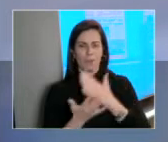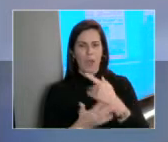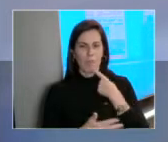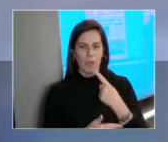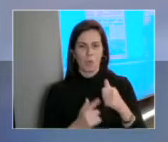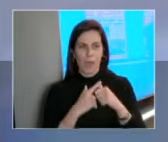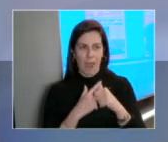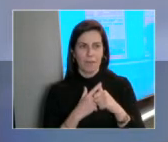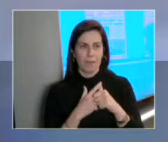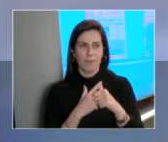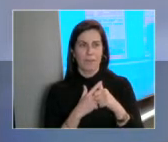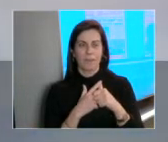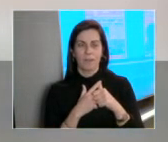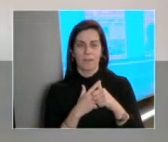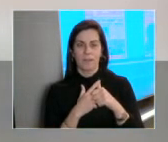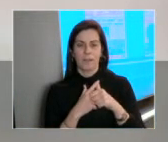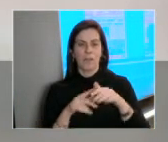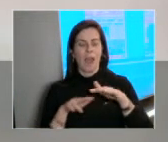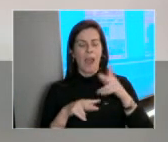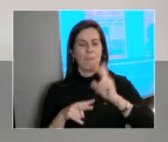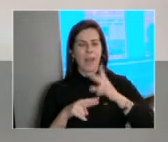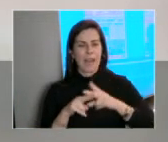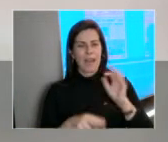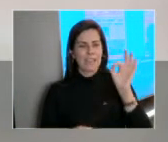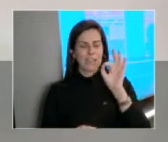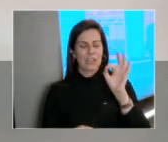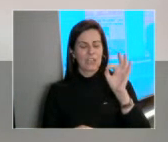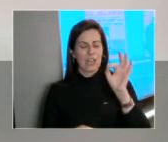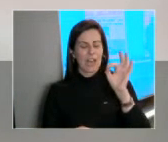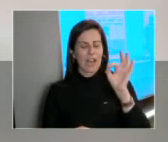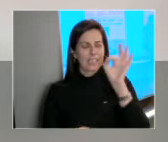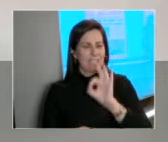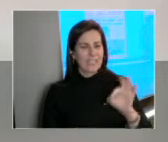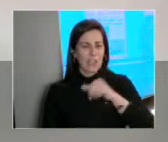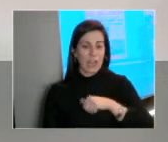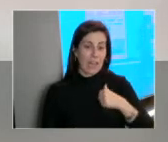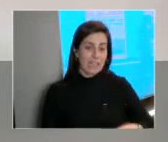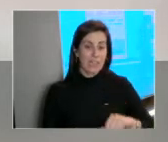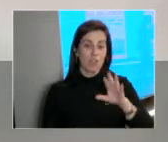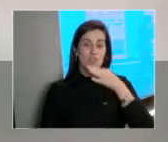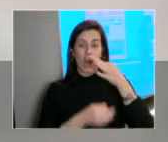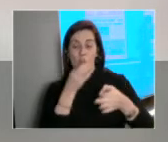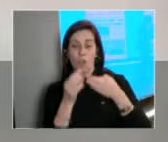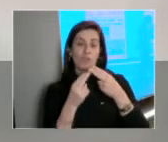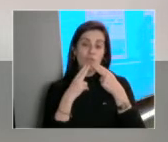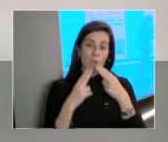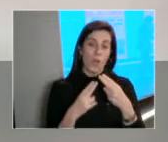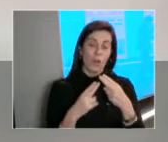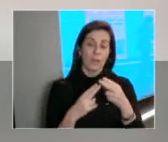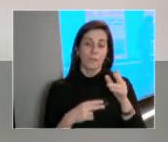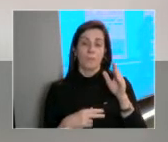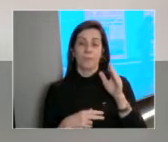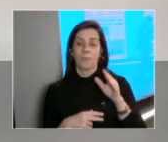דיברנו. אחד, כמובן הנגיף הסיני, יש כאן שאלות ותשובות בישראל היום.